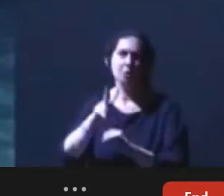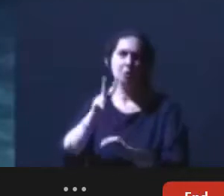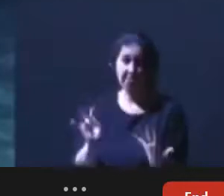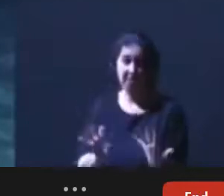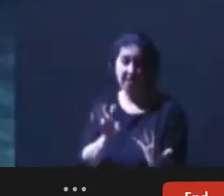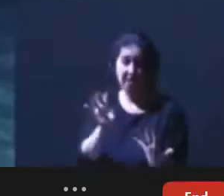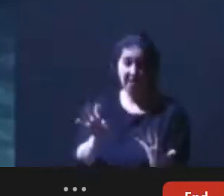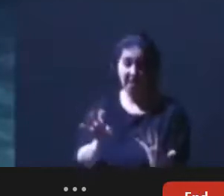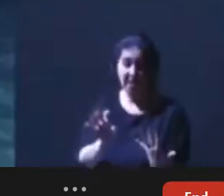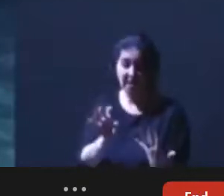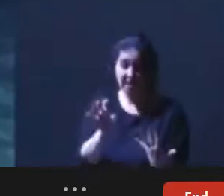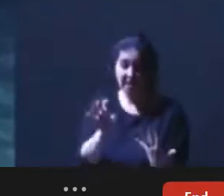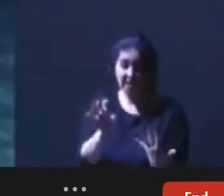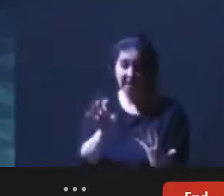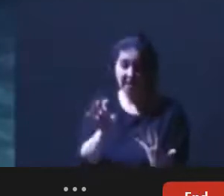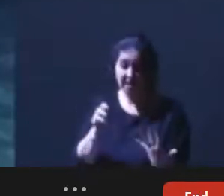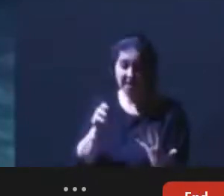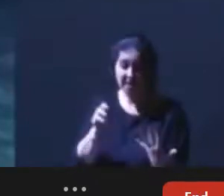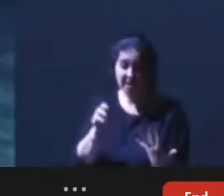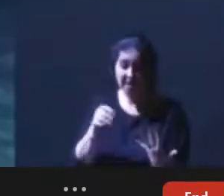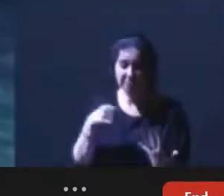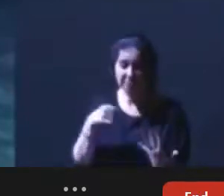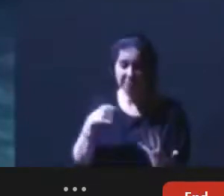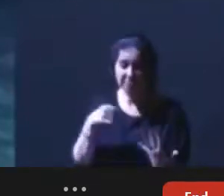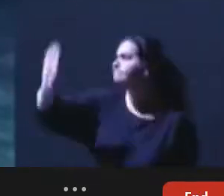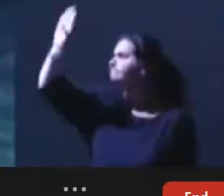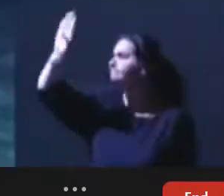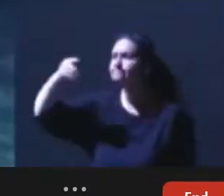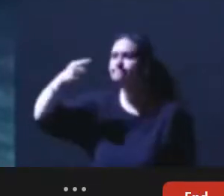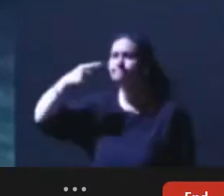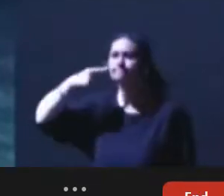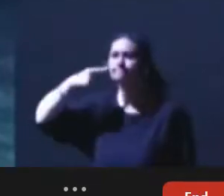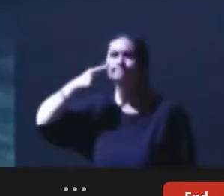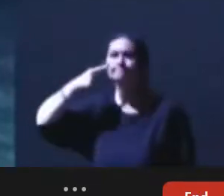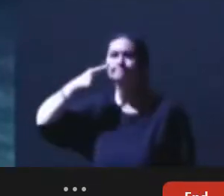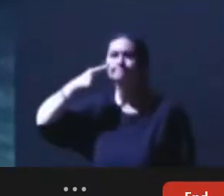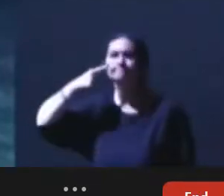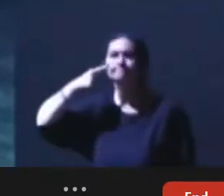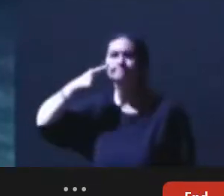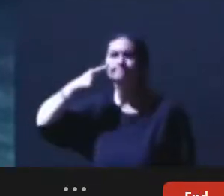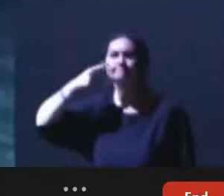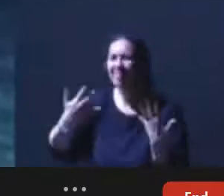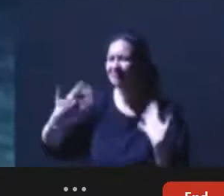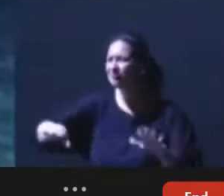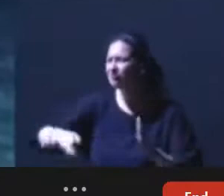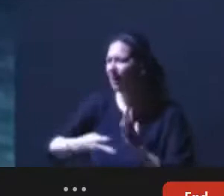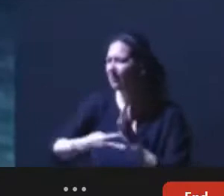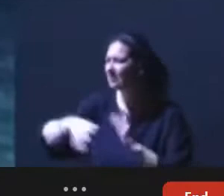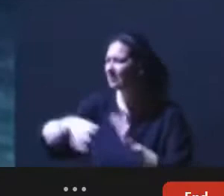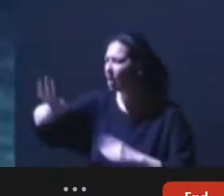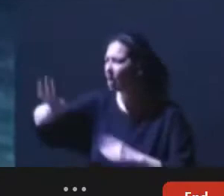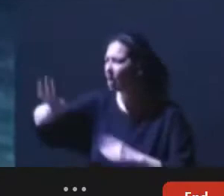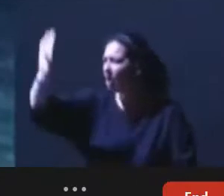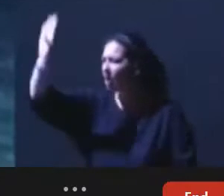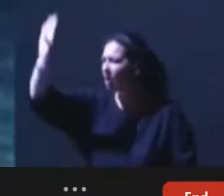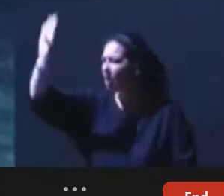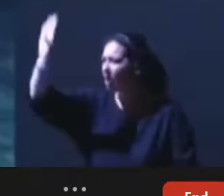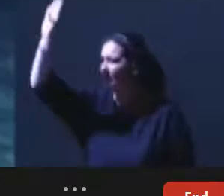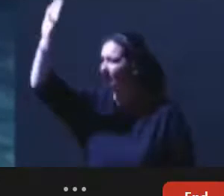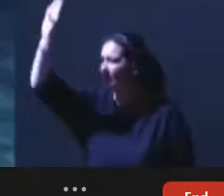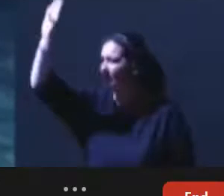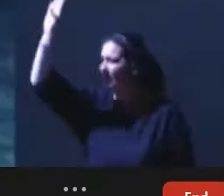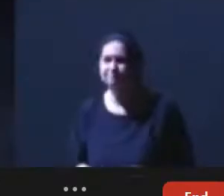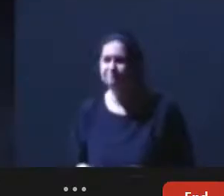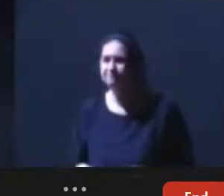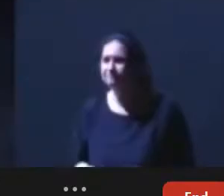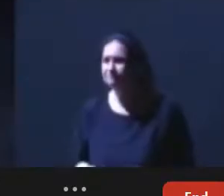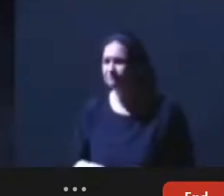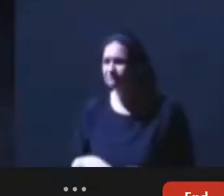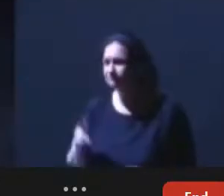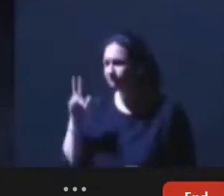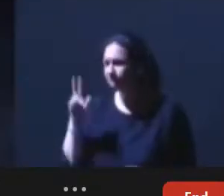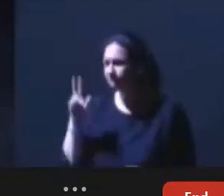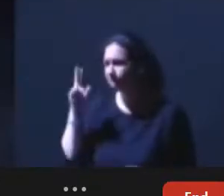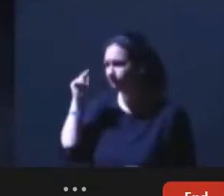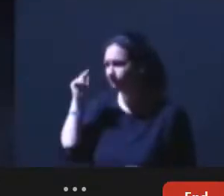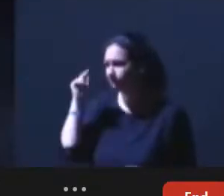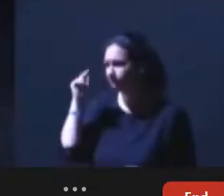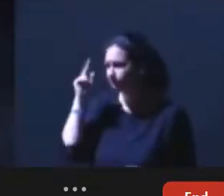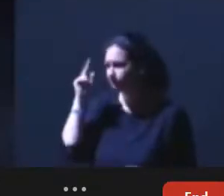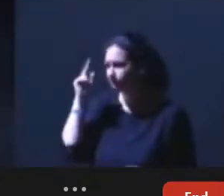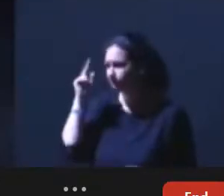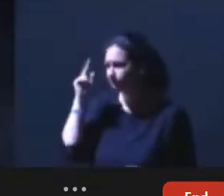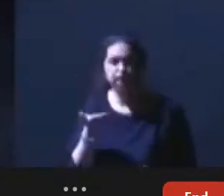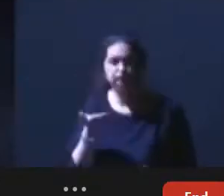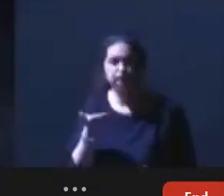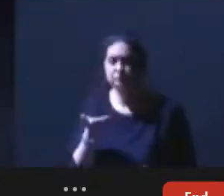Chắc chắn là các bạn nhớ từ hồi đấy không ạ? Thế thì ai đã có Bitcoin từ năm 2010? Không có. Thì ai năm 2011 đã có Bitcoin